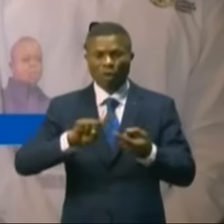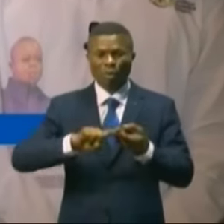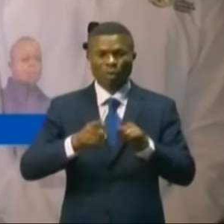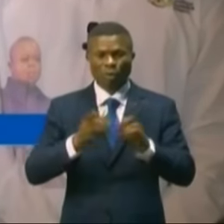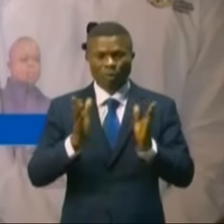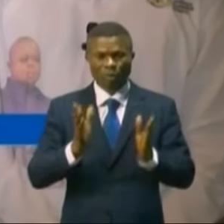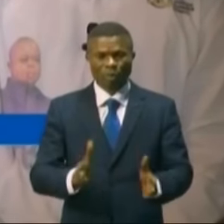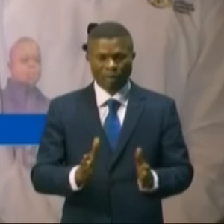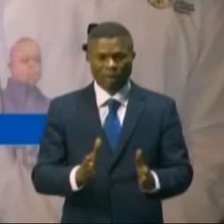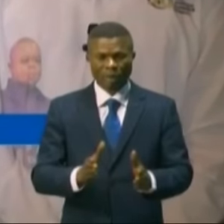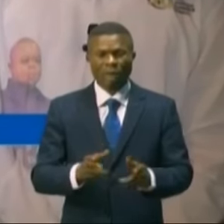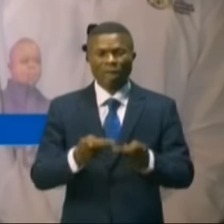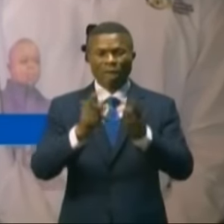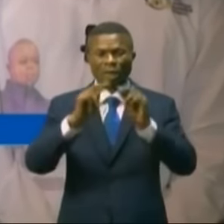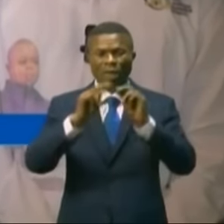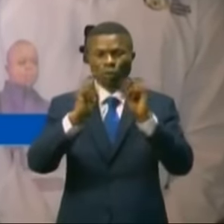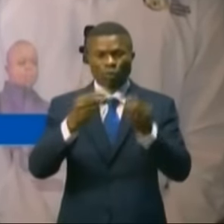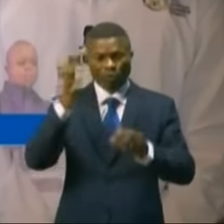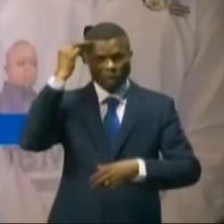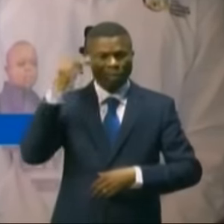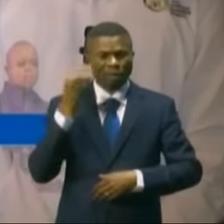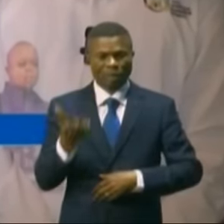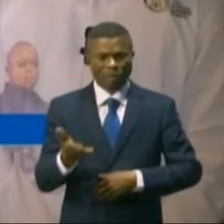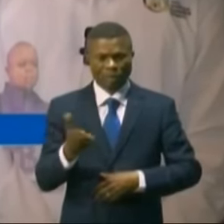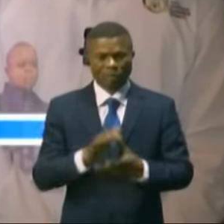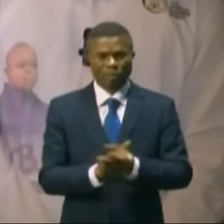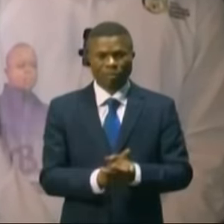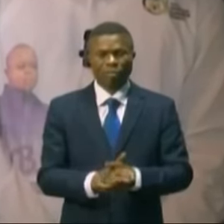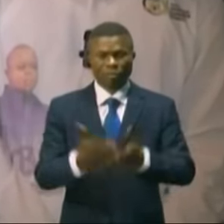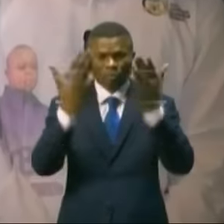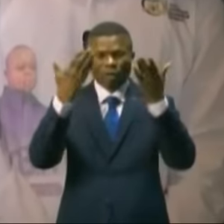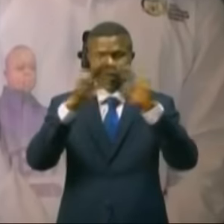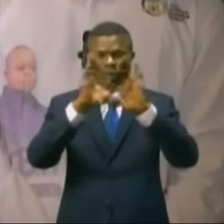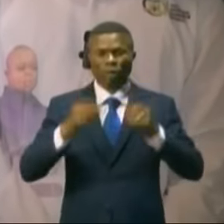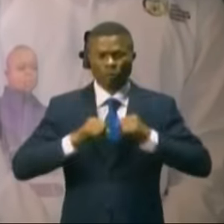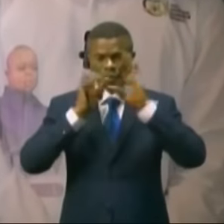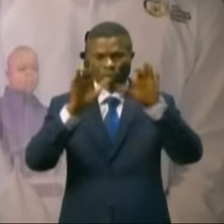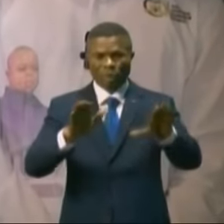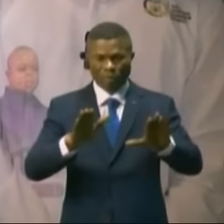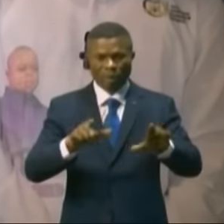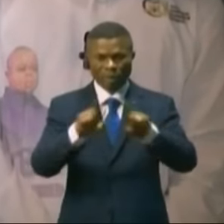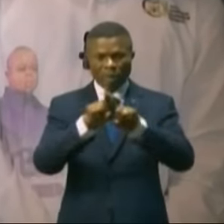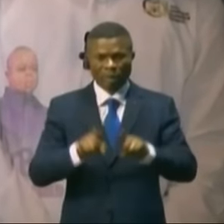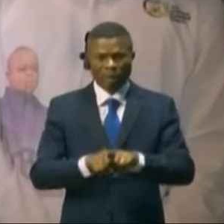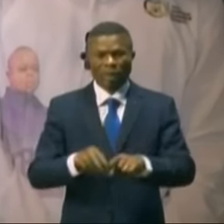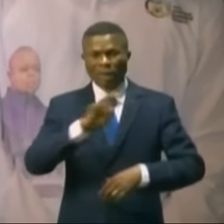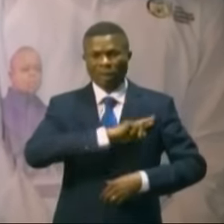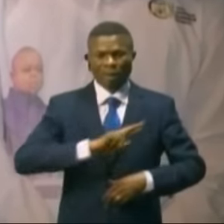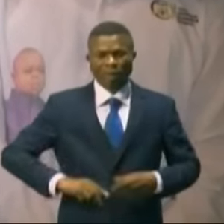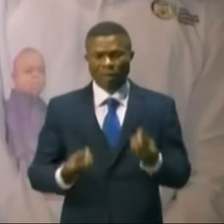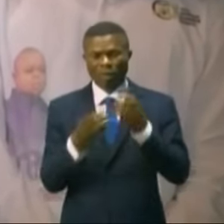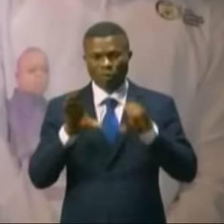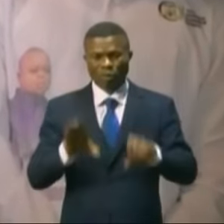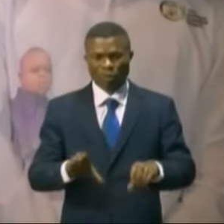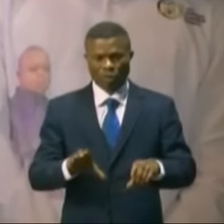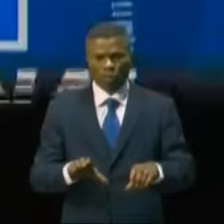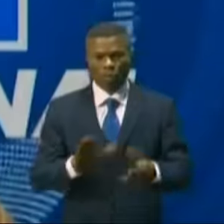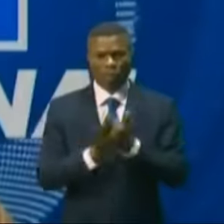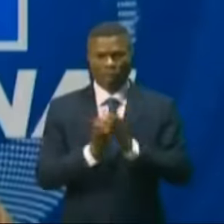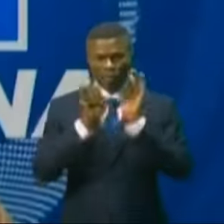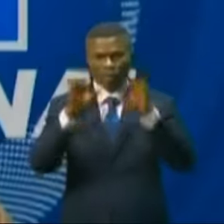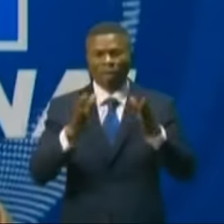collaborateur dans sa vaillante équipe. Puisse Dieu vous bénir, ainsi que la République démocratique du